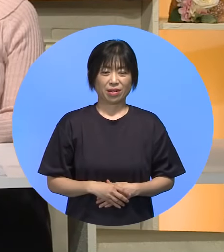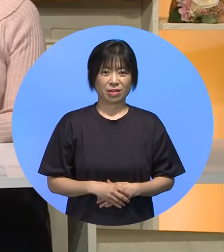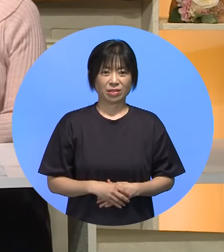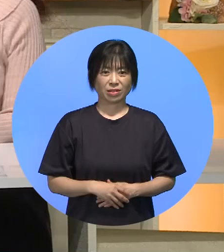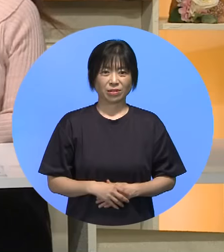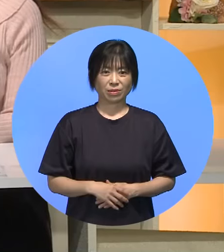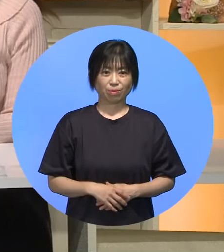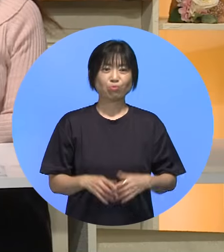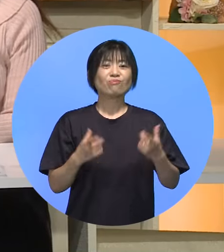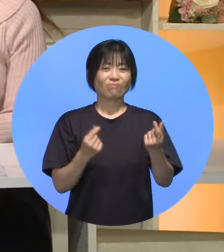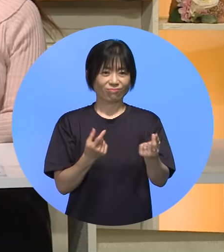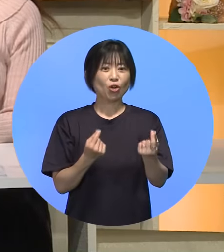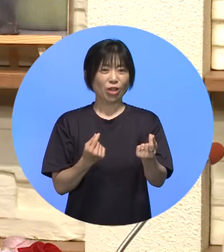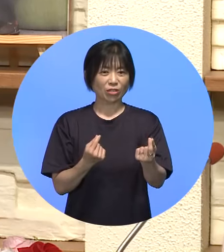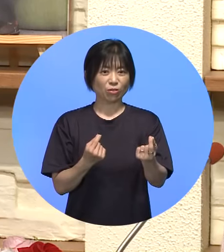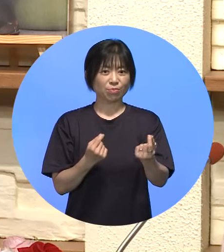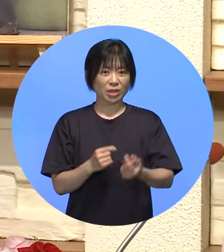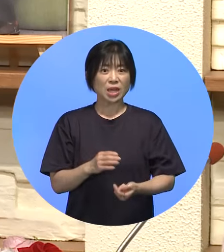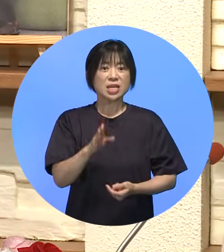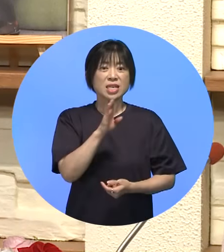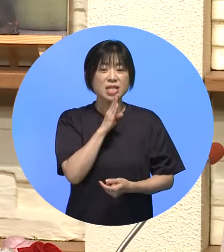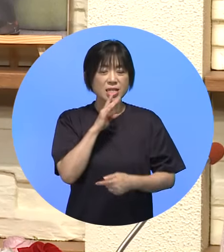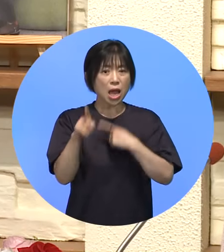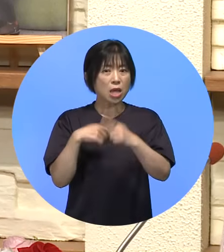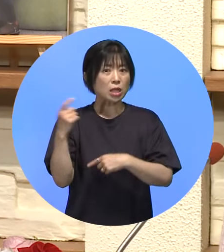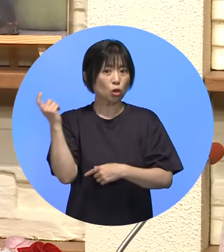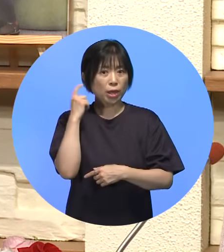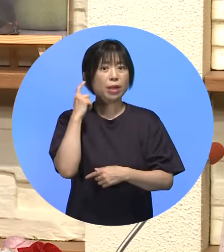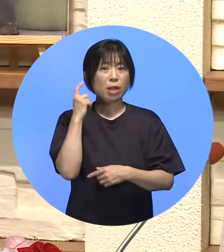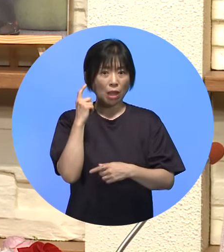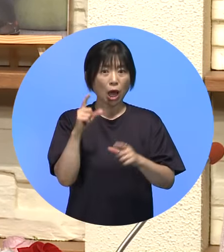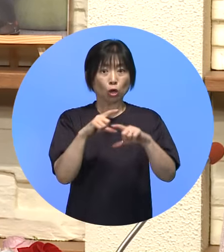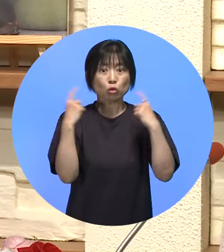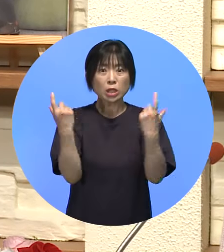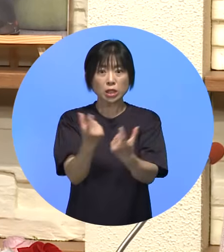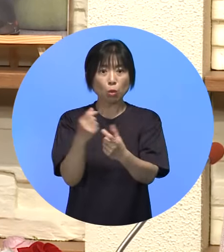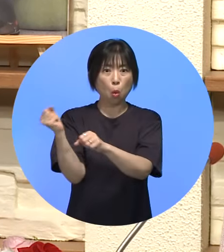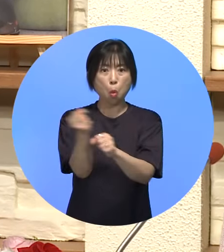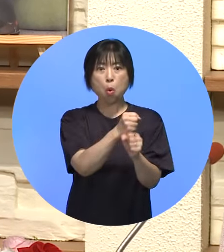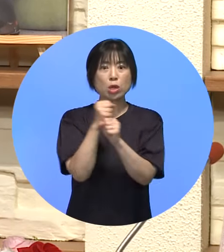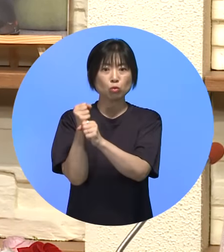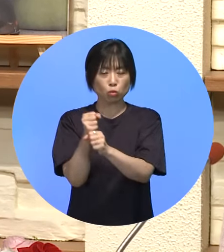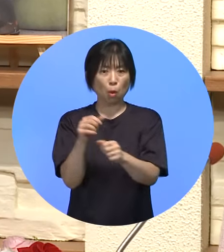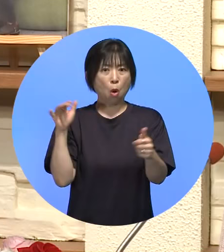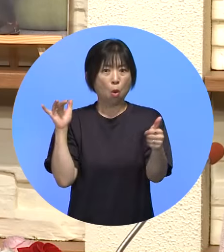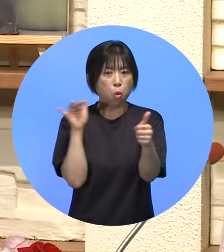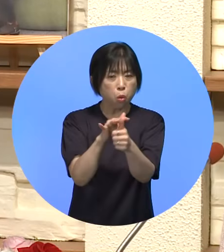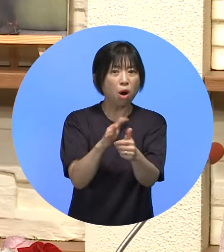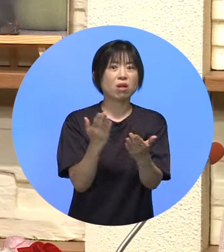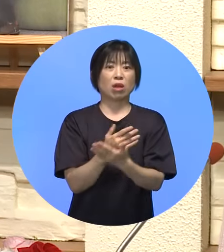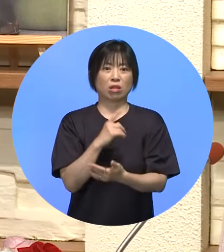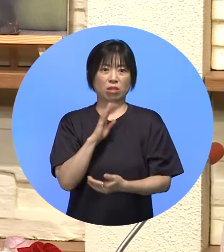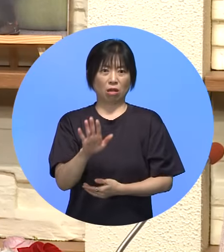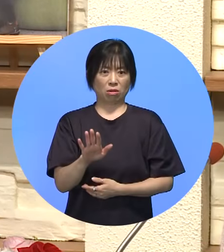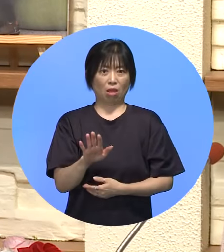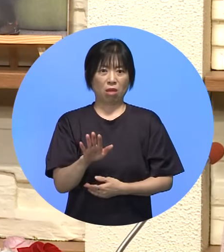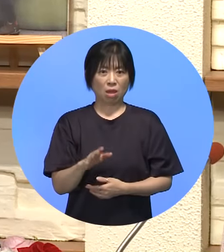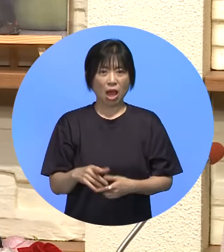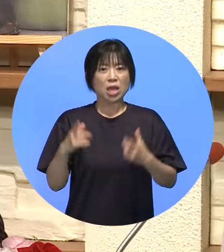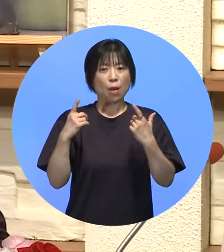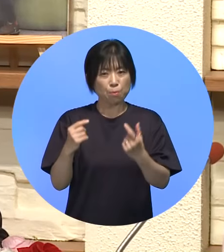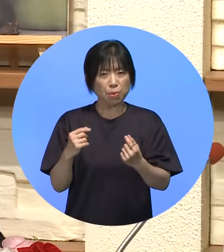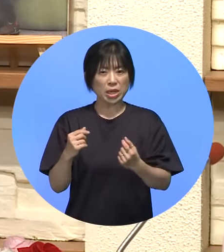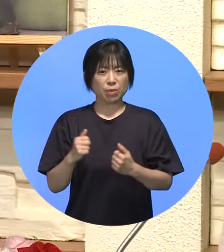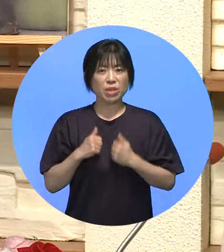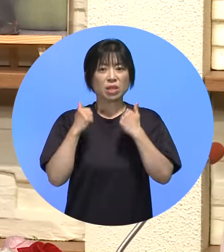喜んでましたねーだから実際にそのね話聞いてるとスター gm で応援することで有利ファーになったってことねやっぱり